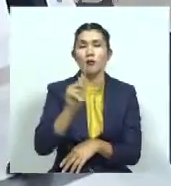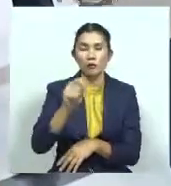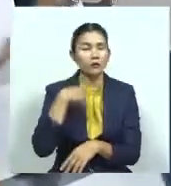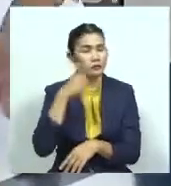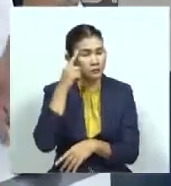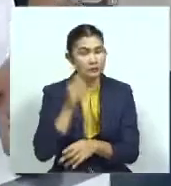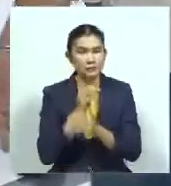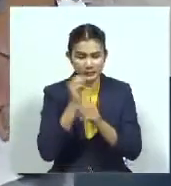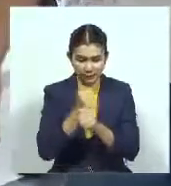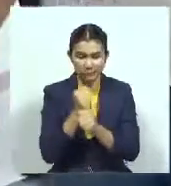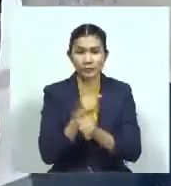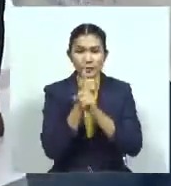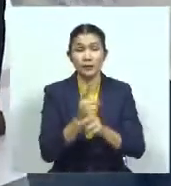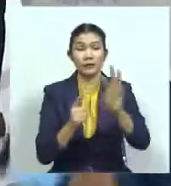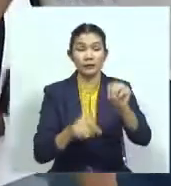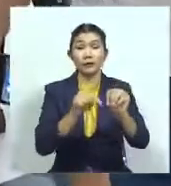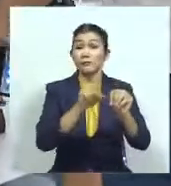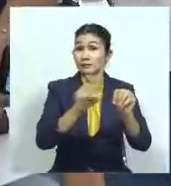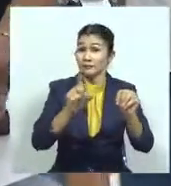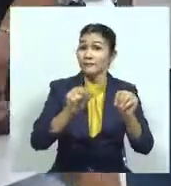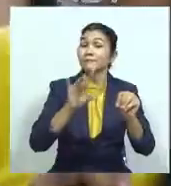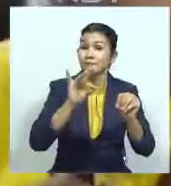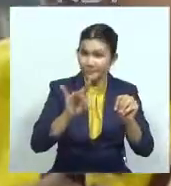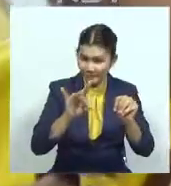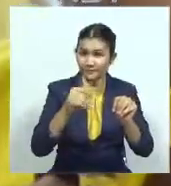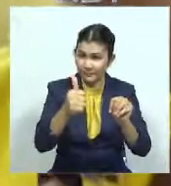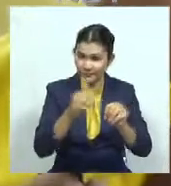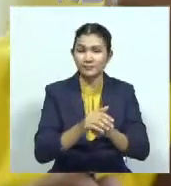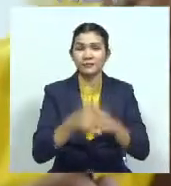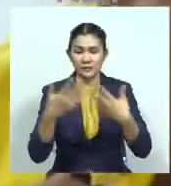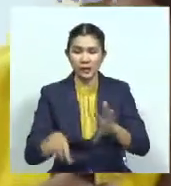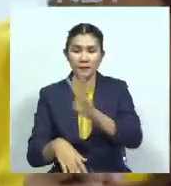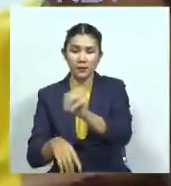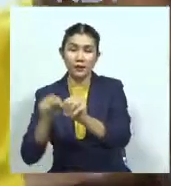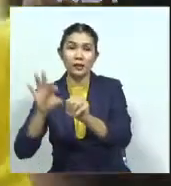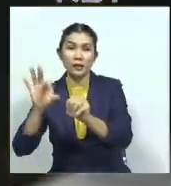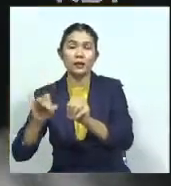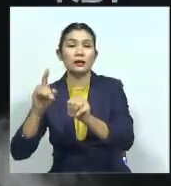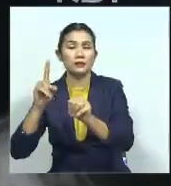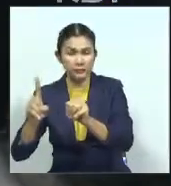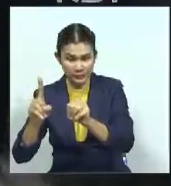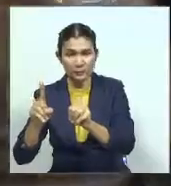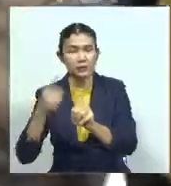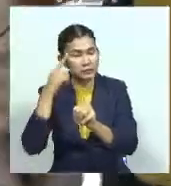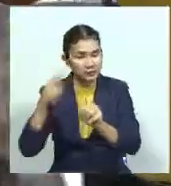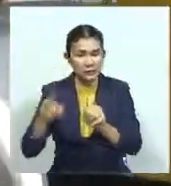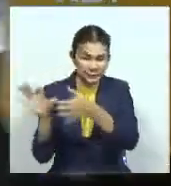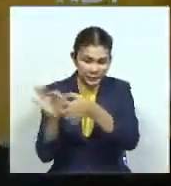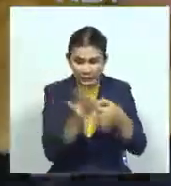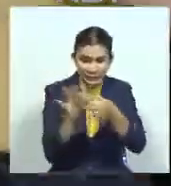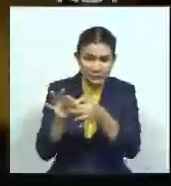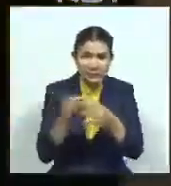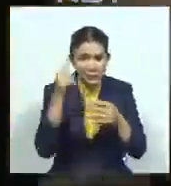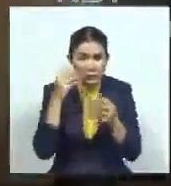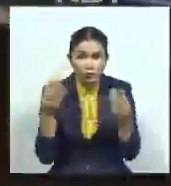า128ของกฎหมายลูกว่าด้วยการเลือกตั้งส.ส.และมาตรา91ของรัฐธรรมนูญมาเป็นฐานในการ